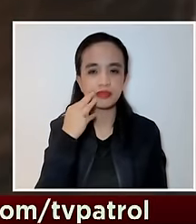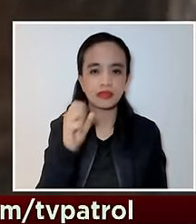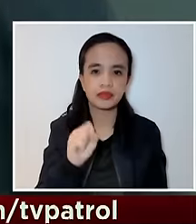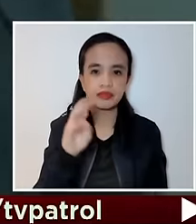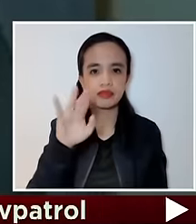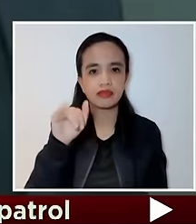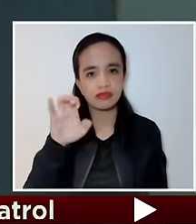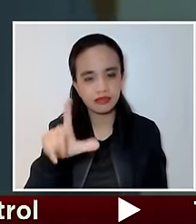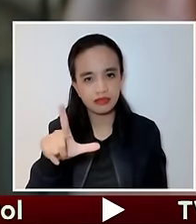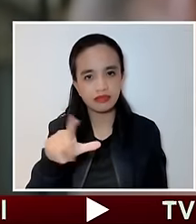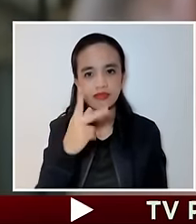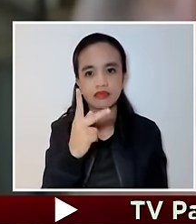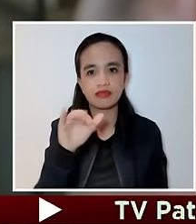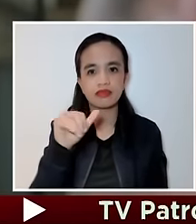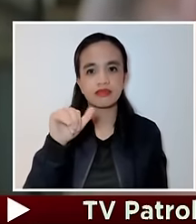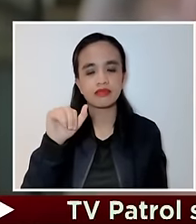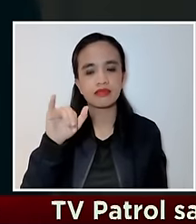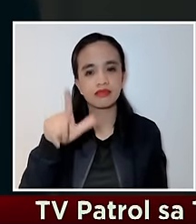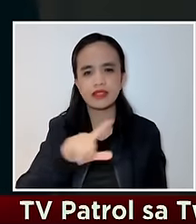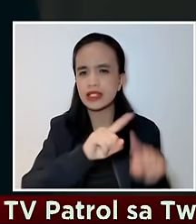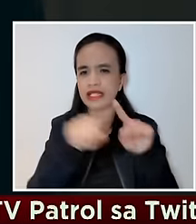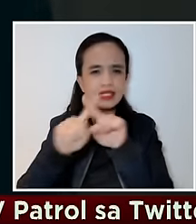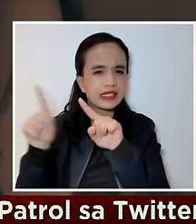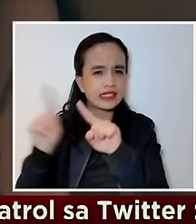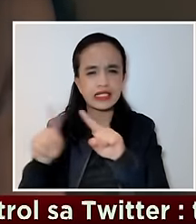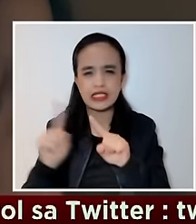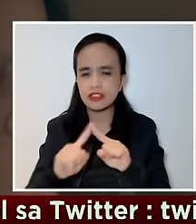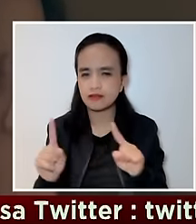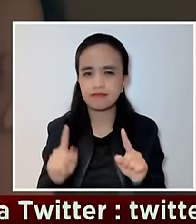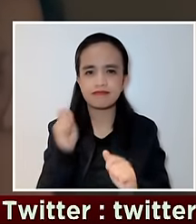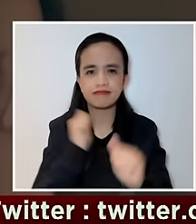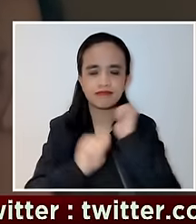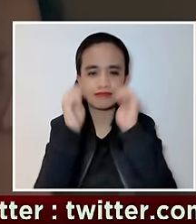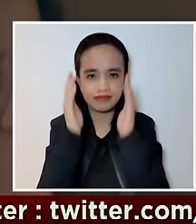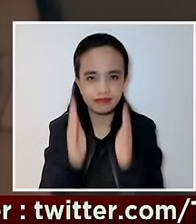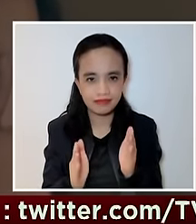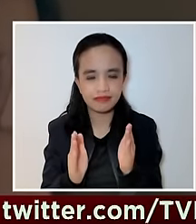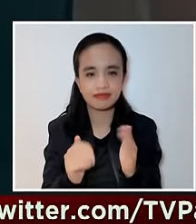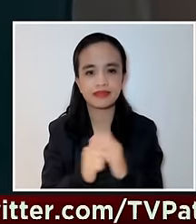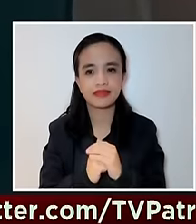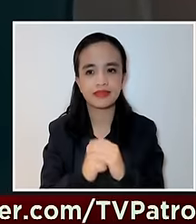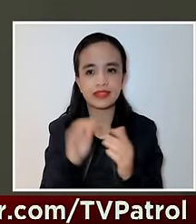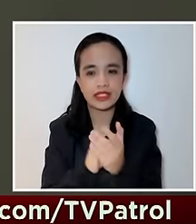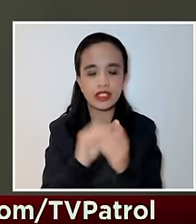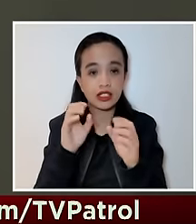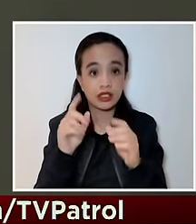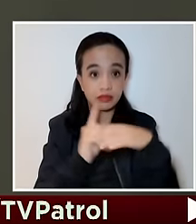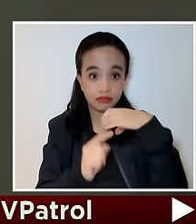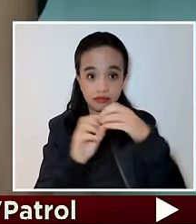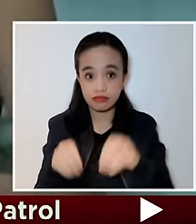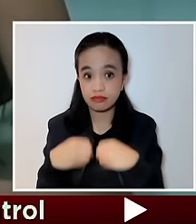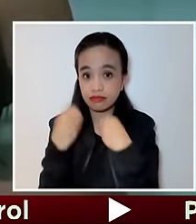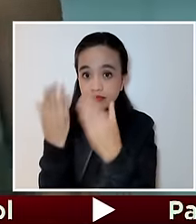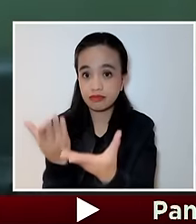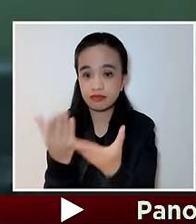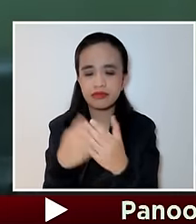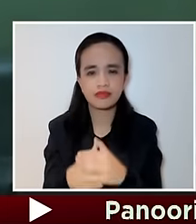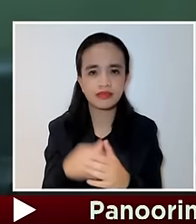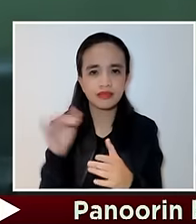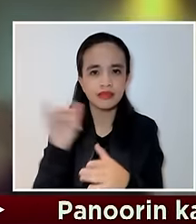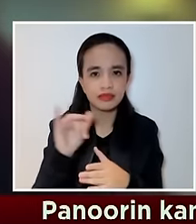Soriano, Kayla Estrada, at marami pa pong iba. Inihahandog ng ABS-CBN Studios at